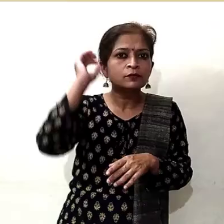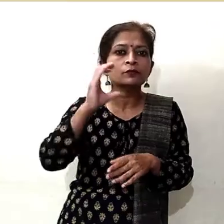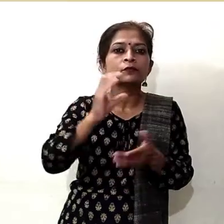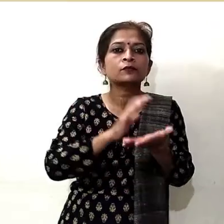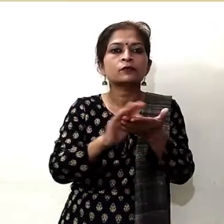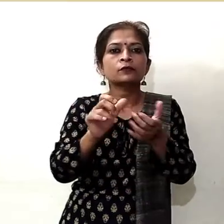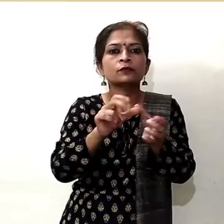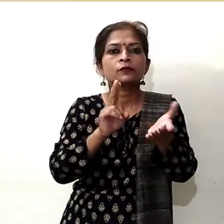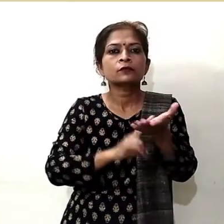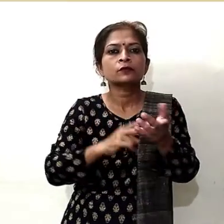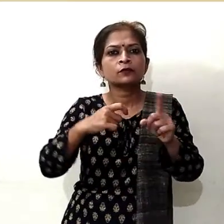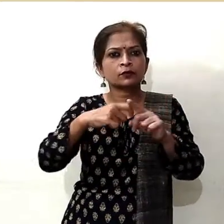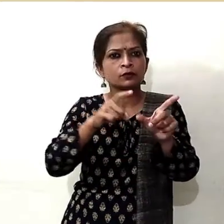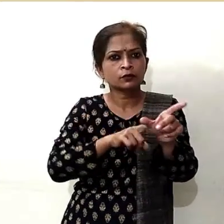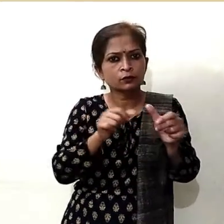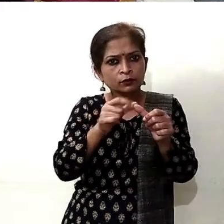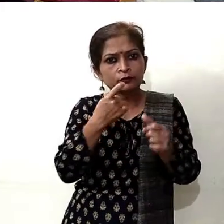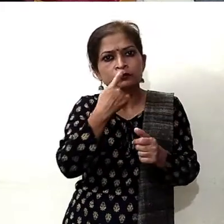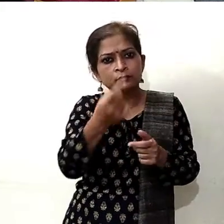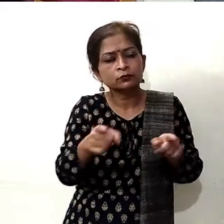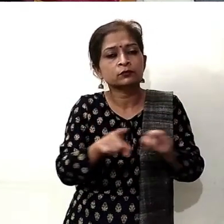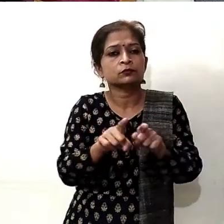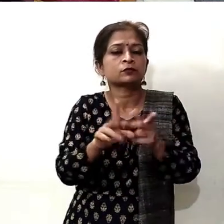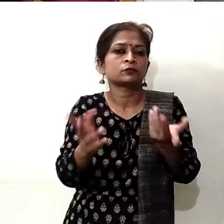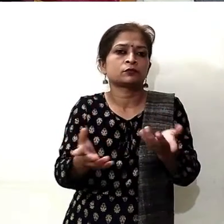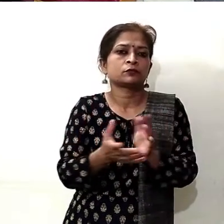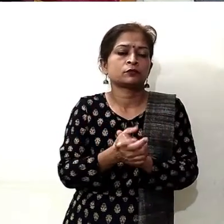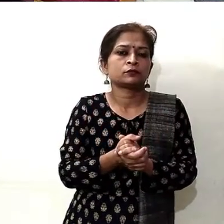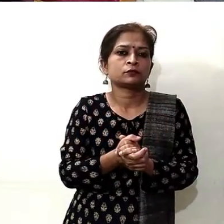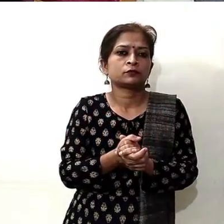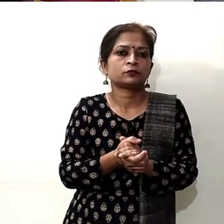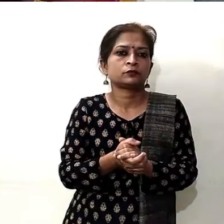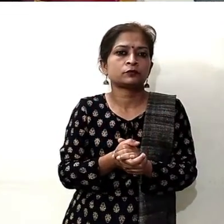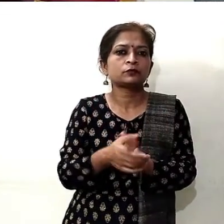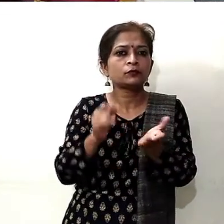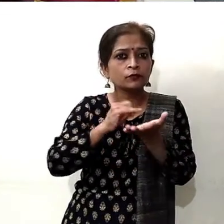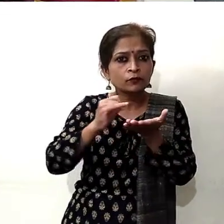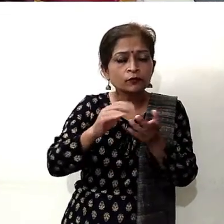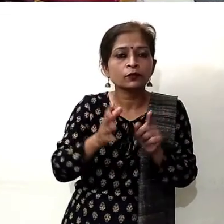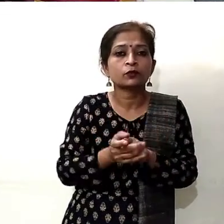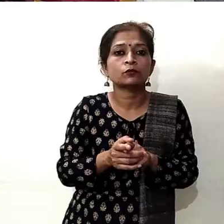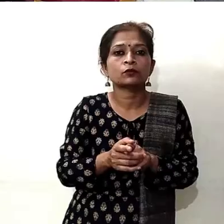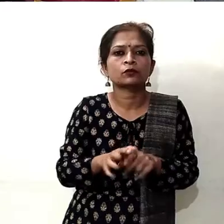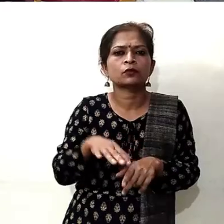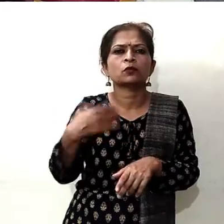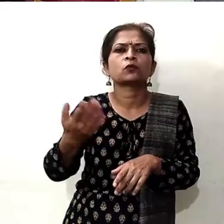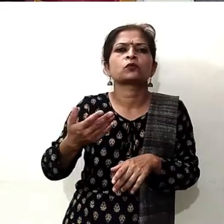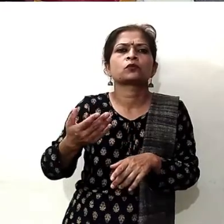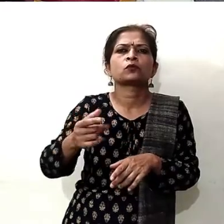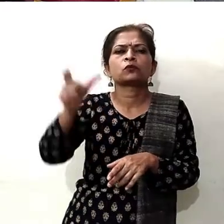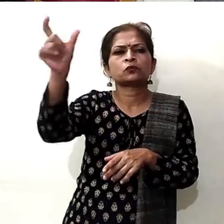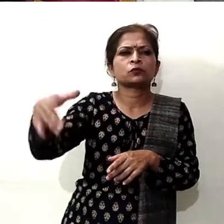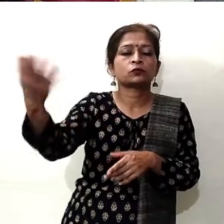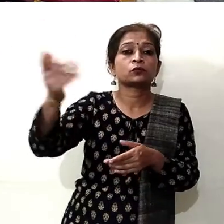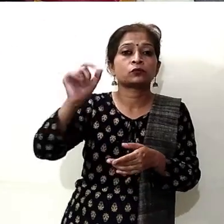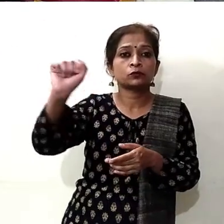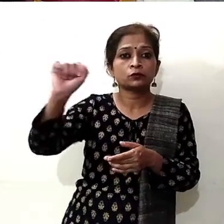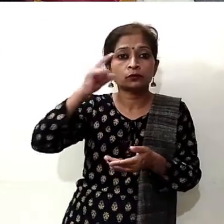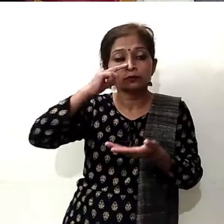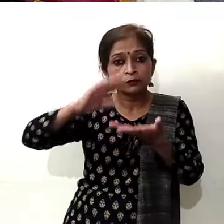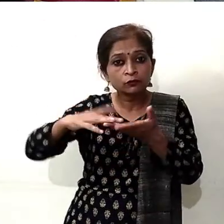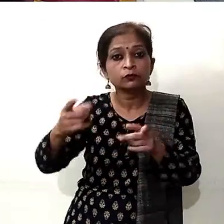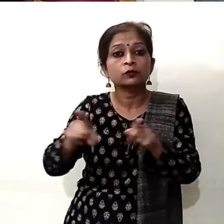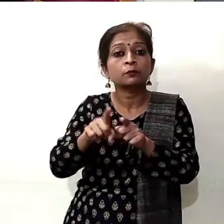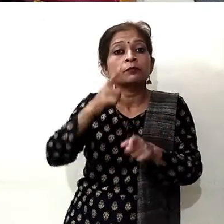कि मातृवत परदारेशु, दूसरों की पत्नी के ऊपर जो माँ के जैसा देखता हूं, परद्रव्येशु